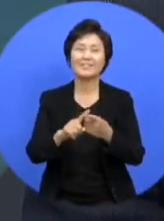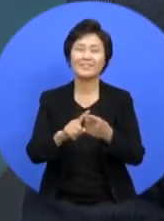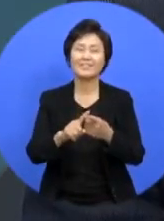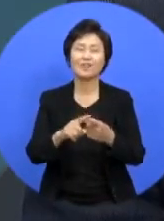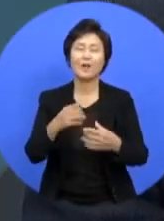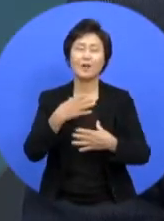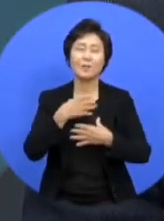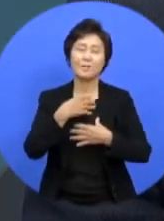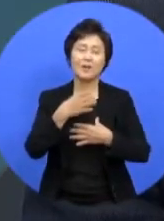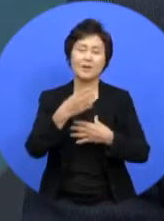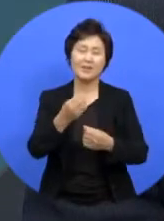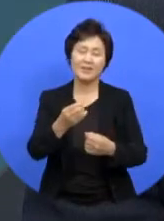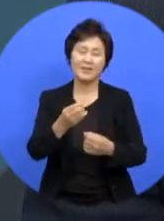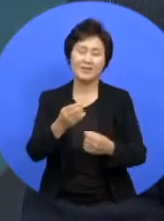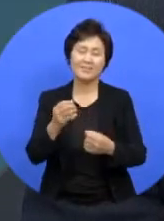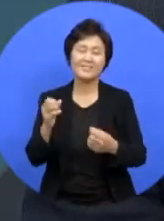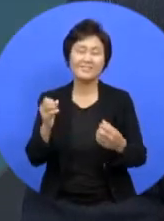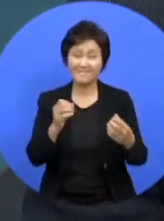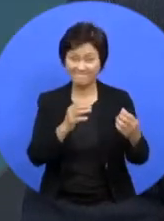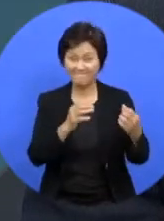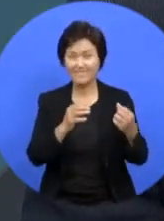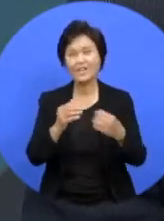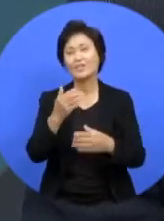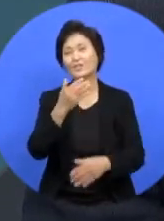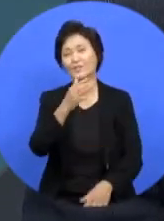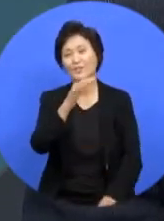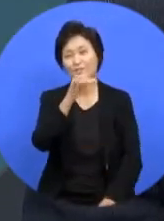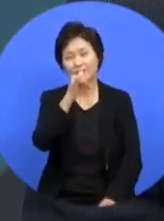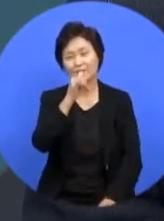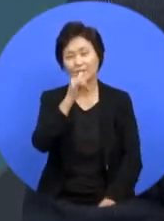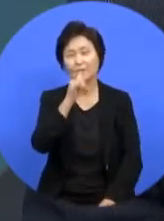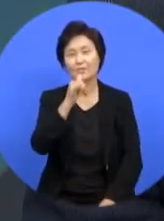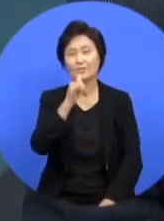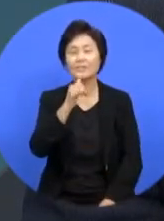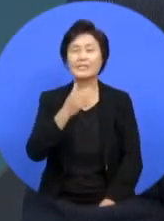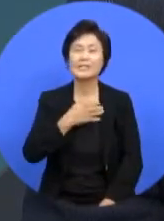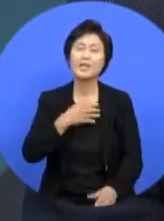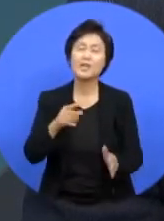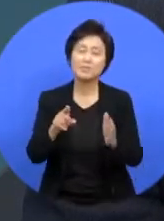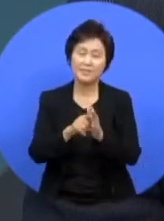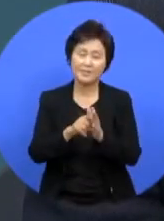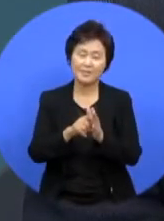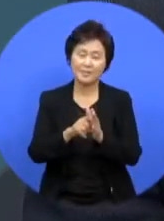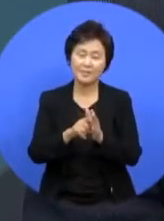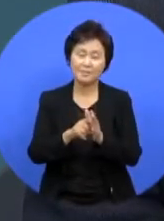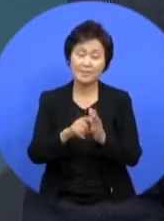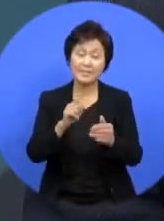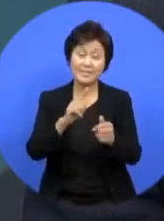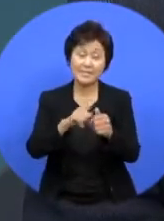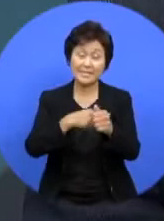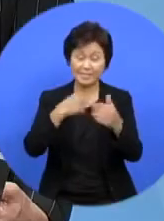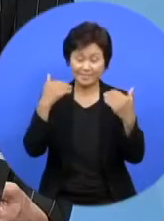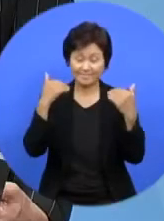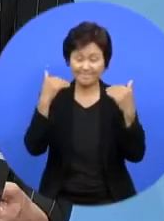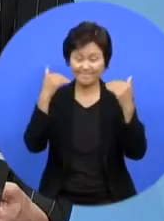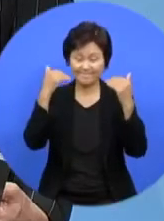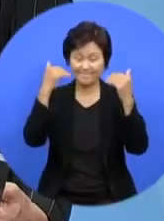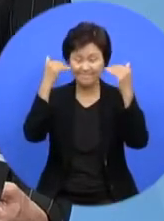얘기할 수 있었던 거 그런 부분에서 제 믿음이 많이 성숙해졌다고 생각을 했고요.